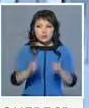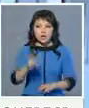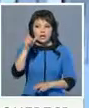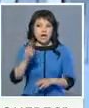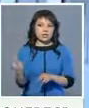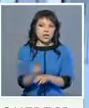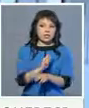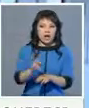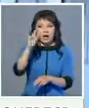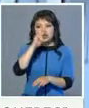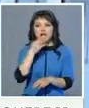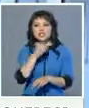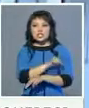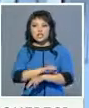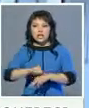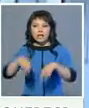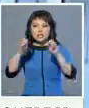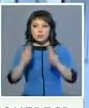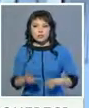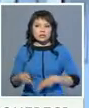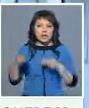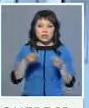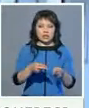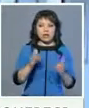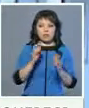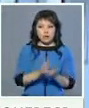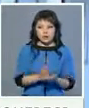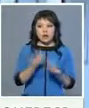біздің Қазақстанымыз, шетелдің мамандары көп, 8 мемлекеттен келіп отыр.